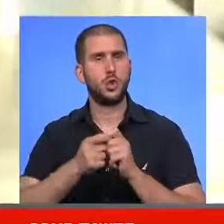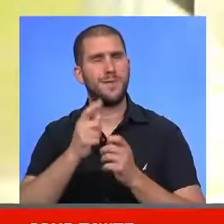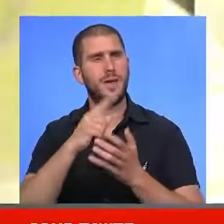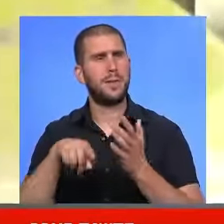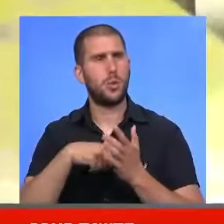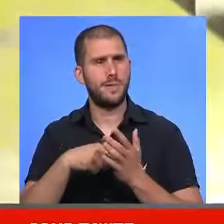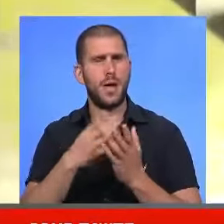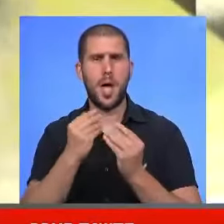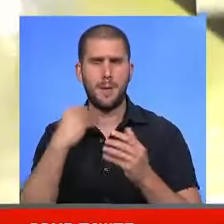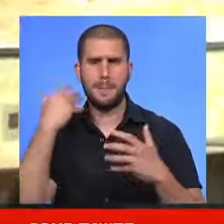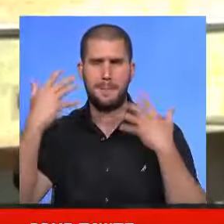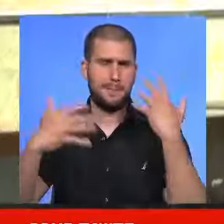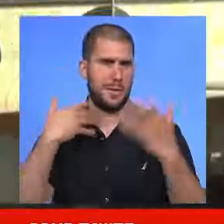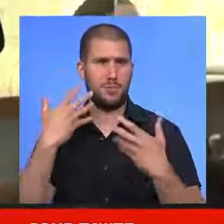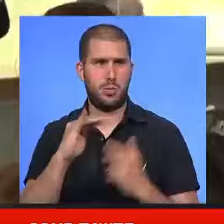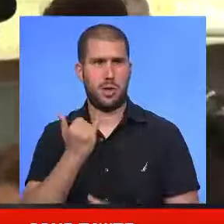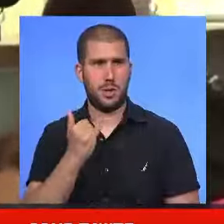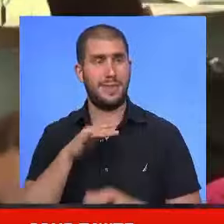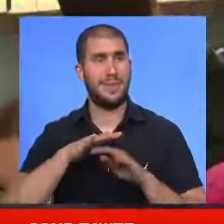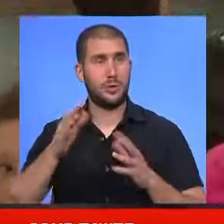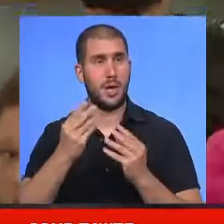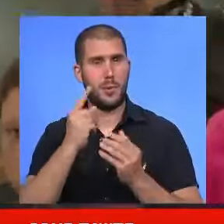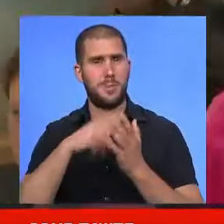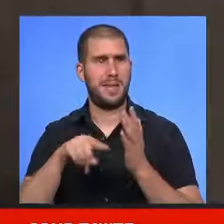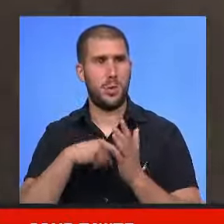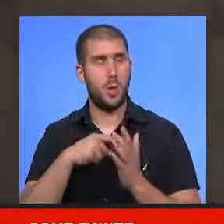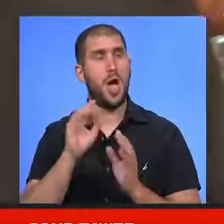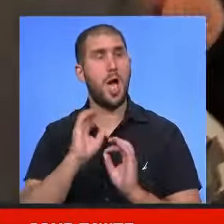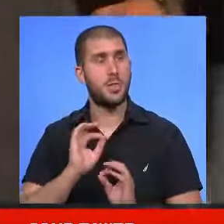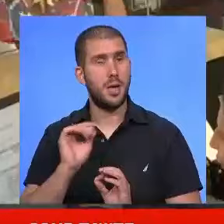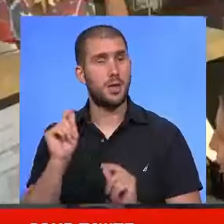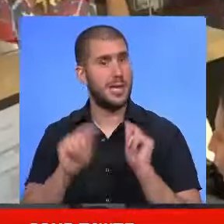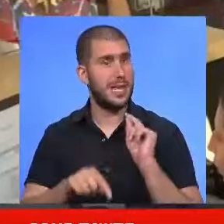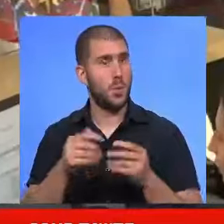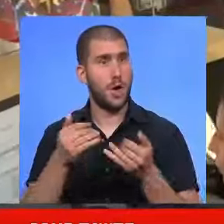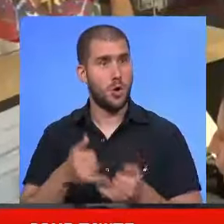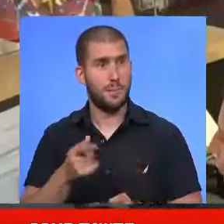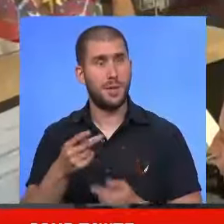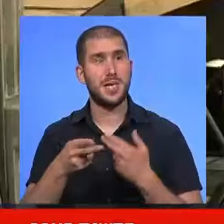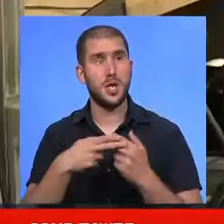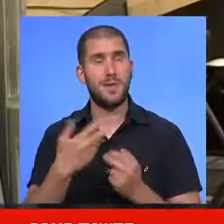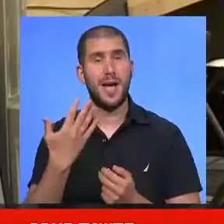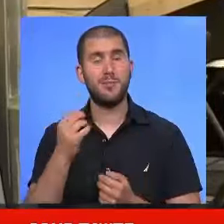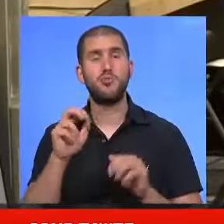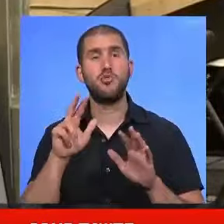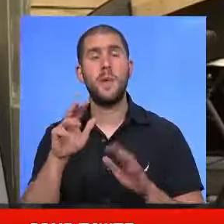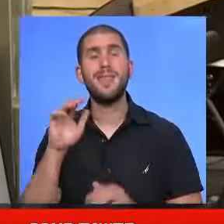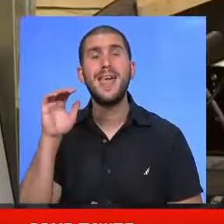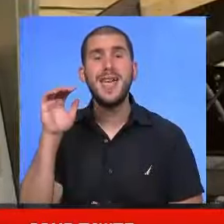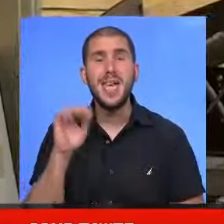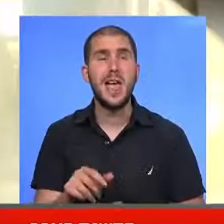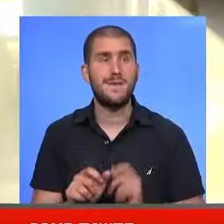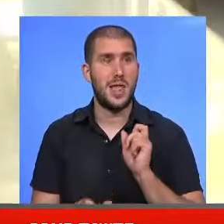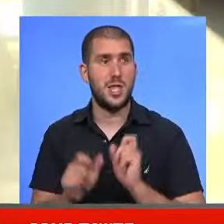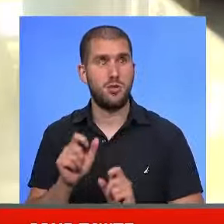וביטולים ולא מעט בלבול, טיסות רבות בוטלו, ועדיין הגיעו לכאן היום קרוב ל-58 אלף